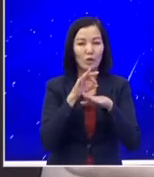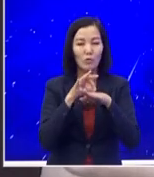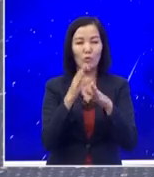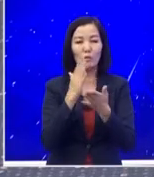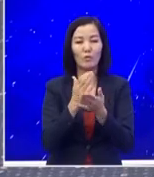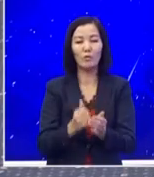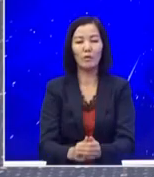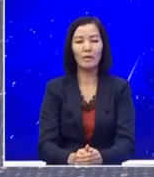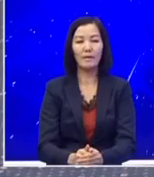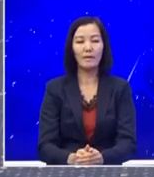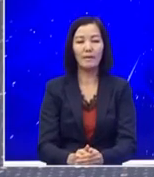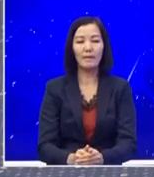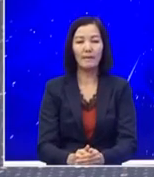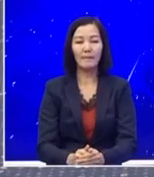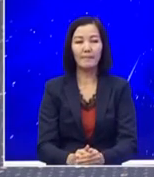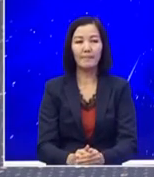рет өткізіліп отыр.